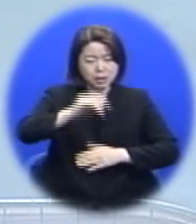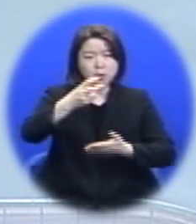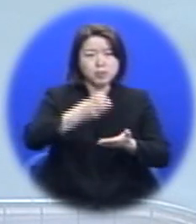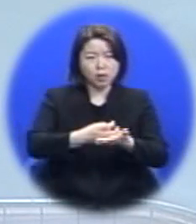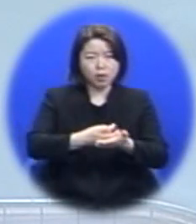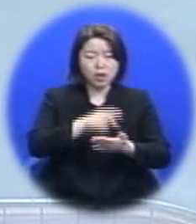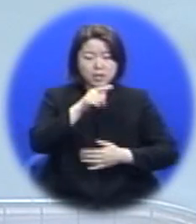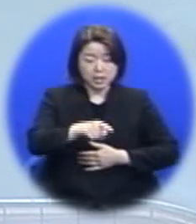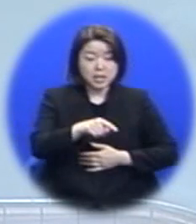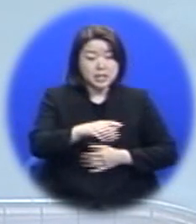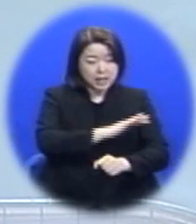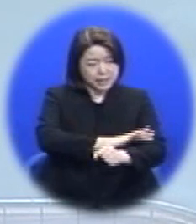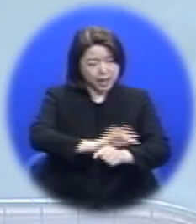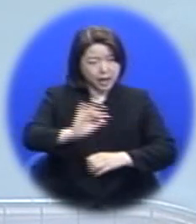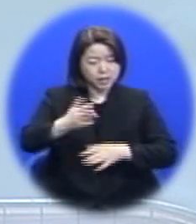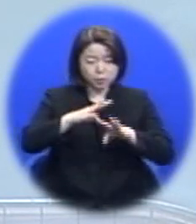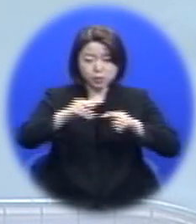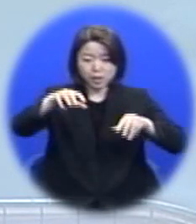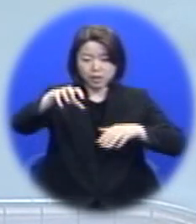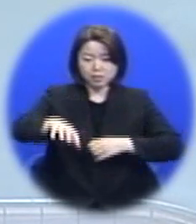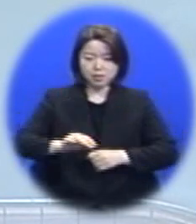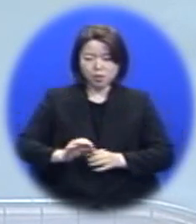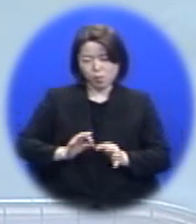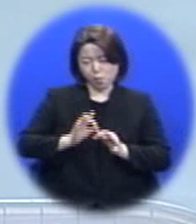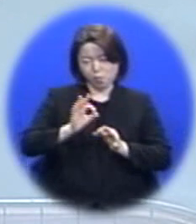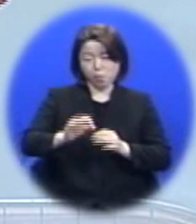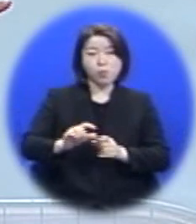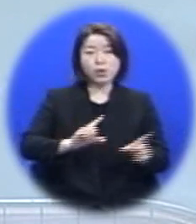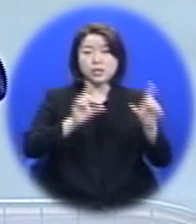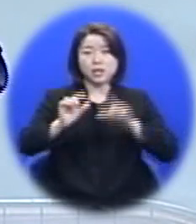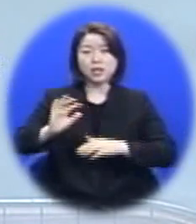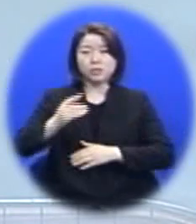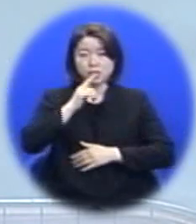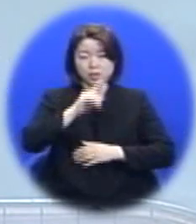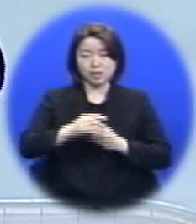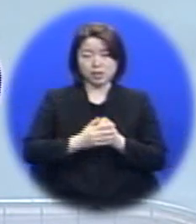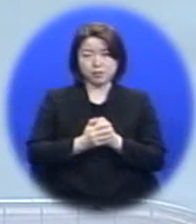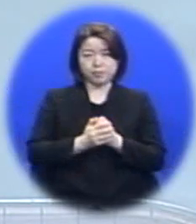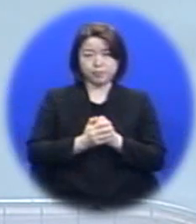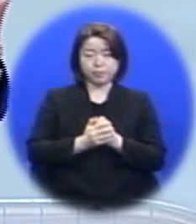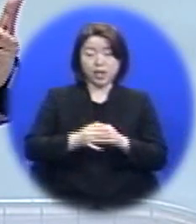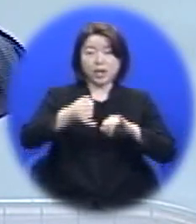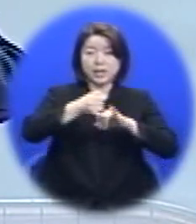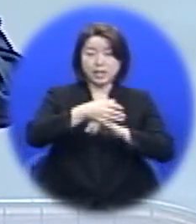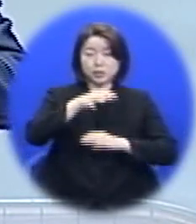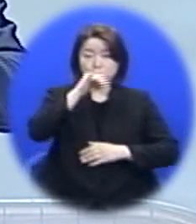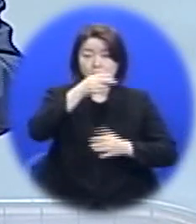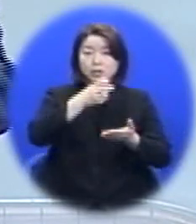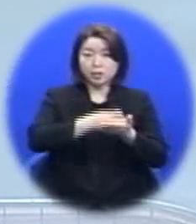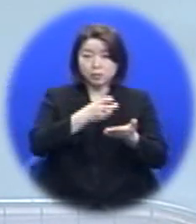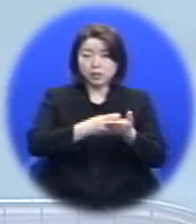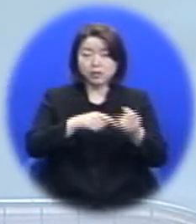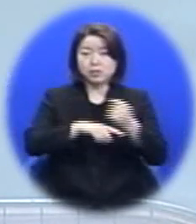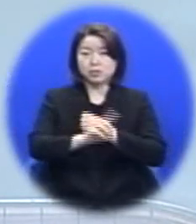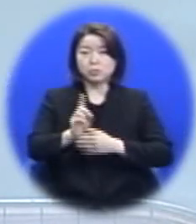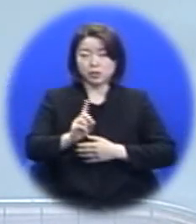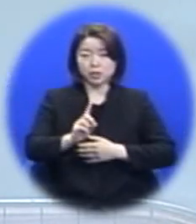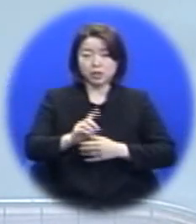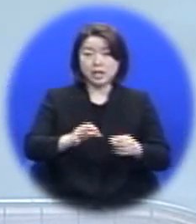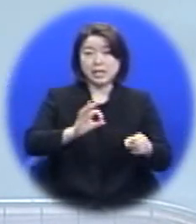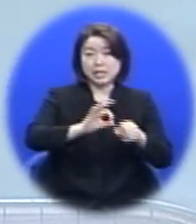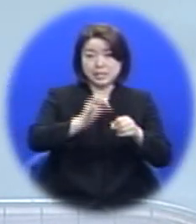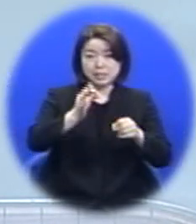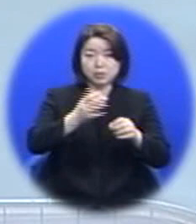잘되고 땅에서 장수하리라. 약속이 있는 첫 계명이라는 말은 10계명 중에 사랑과의 관계에 대한